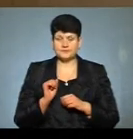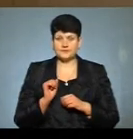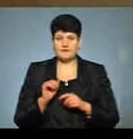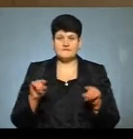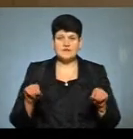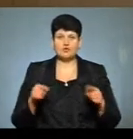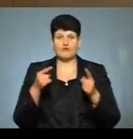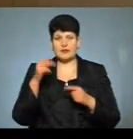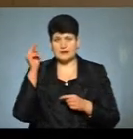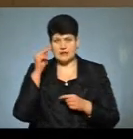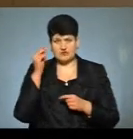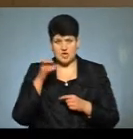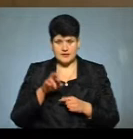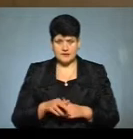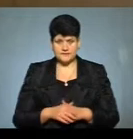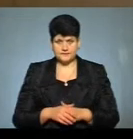Відновили навчання,